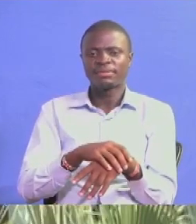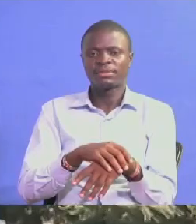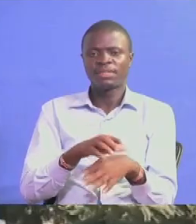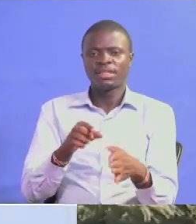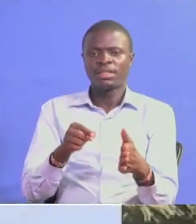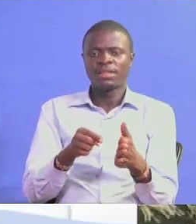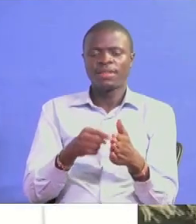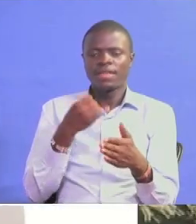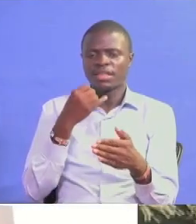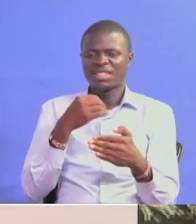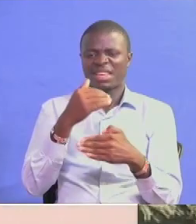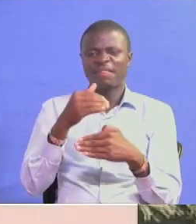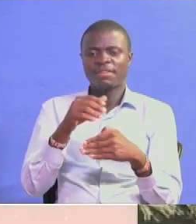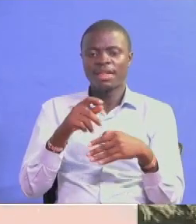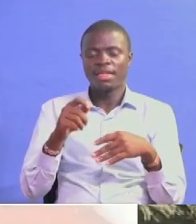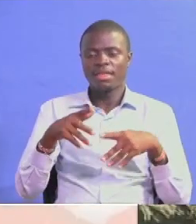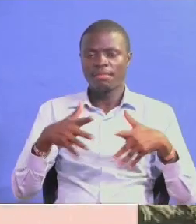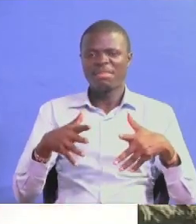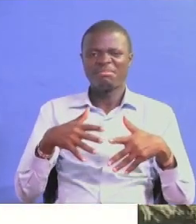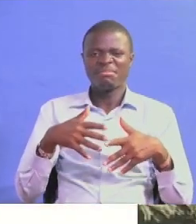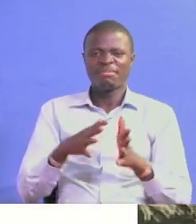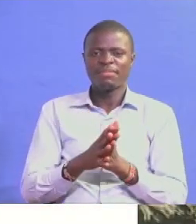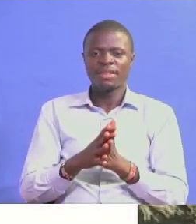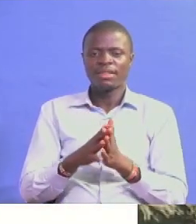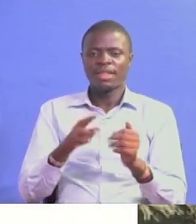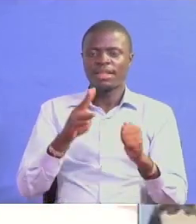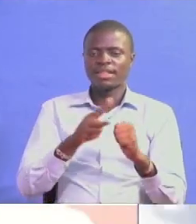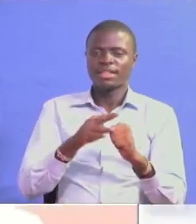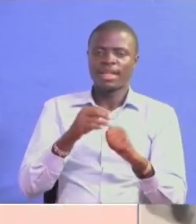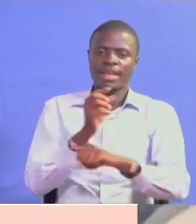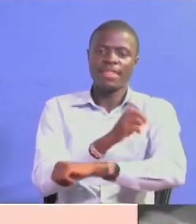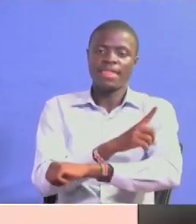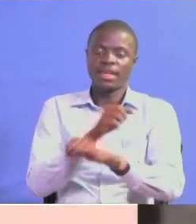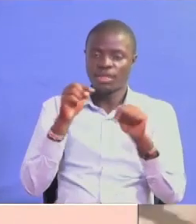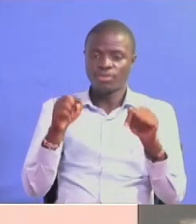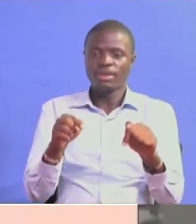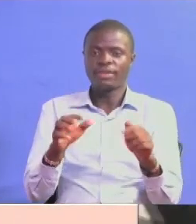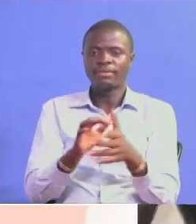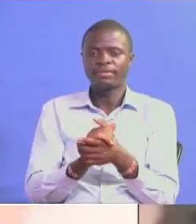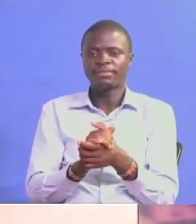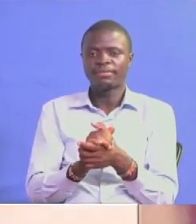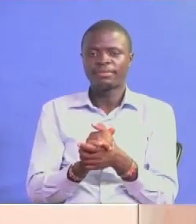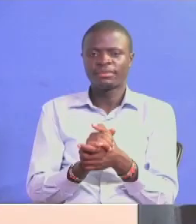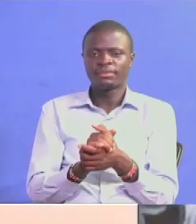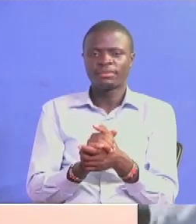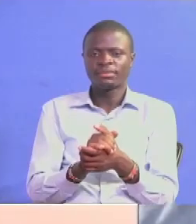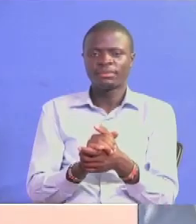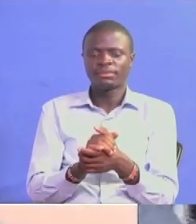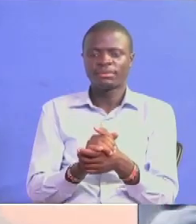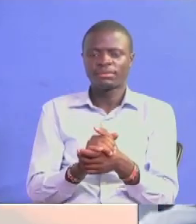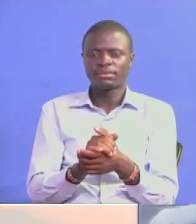ghadhabu yao kupitia maandamano ya kitaifa yanayoingia siku ya tisa hii leo, ujumbe ukiwa ni moja tu.